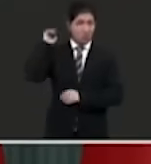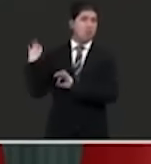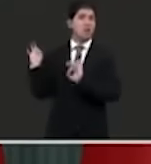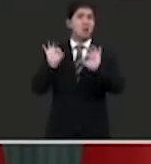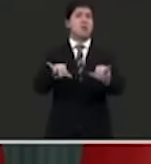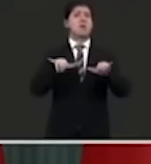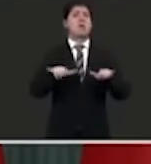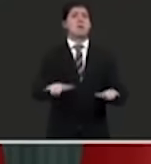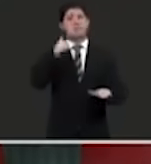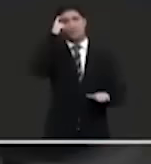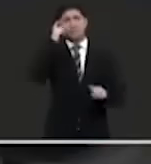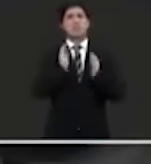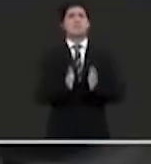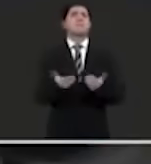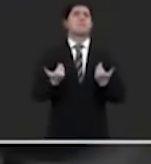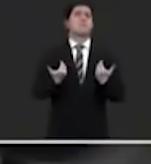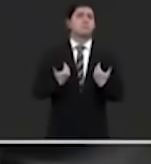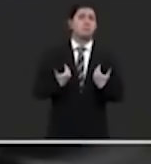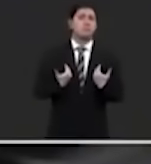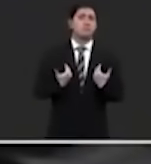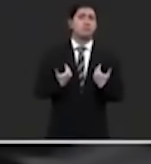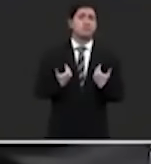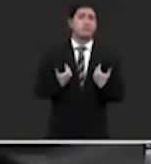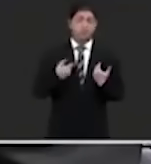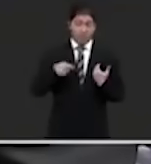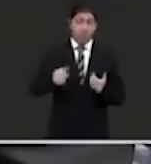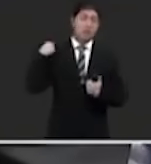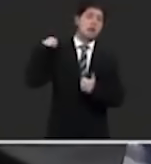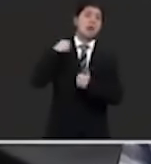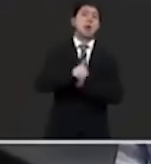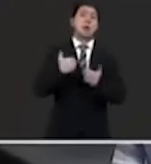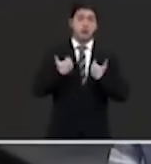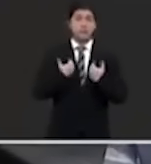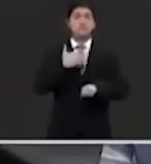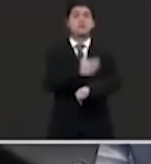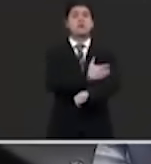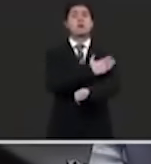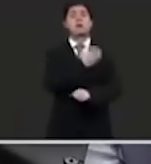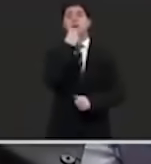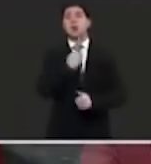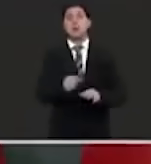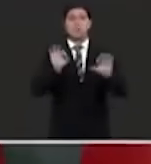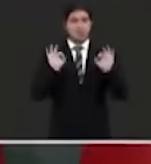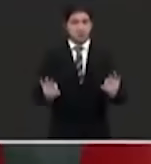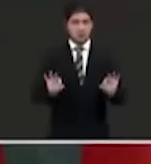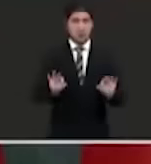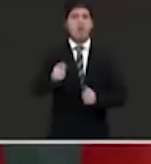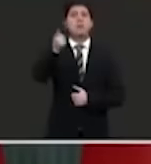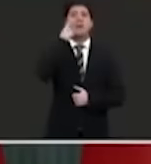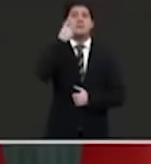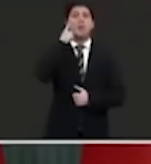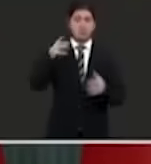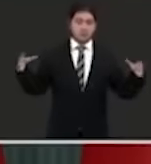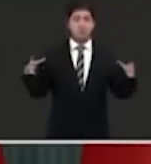de geçerlidir. Buradan bir kez daha vatanımızın bekası, devletimizin